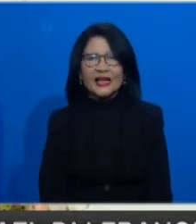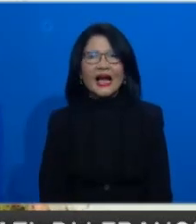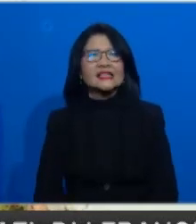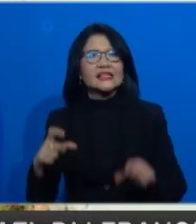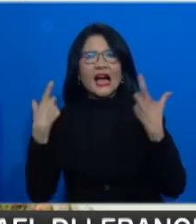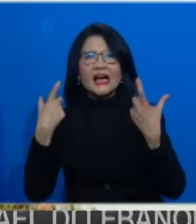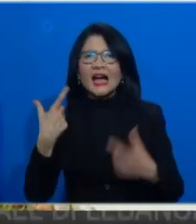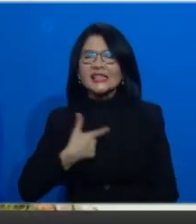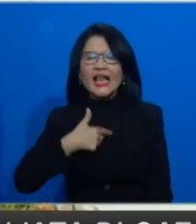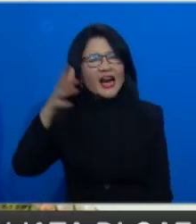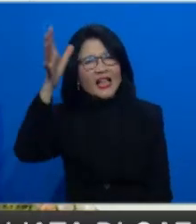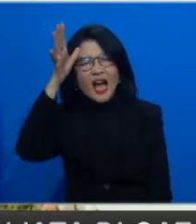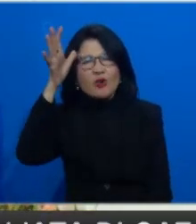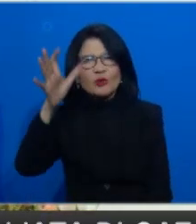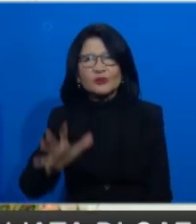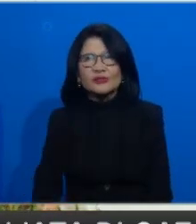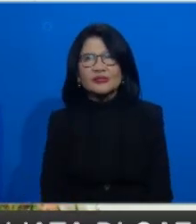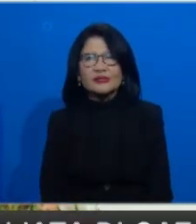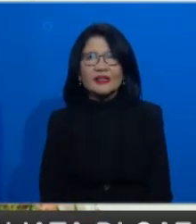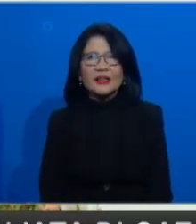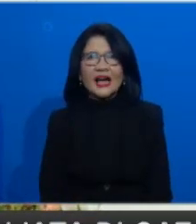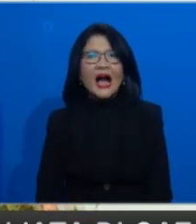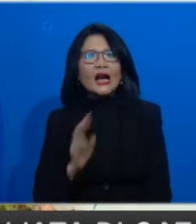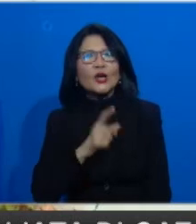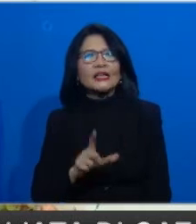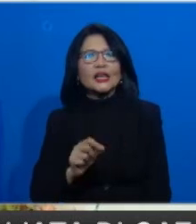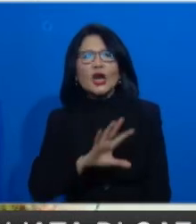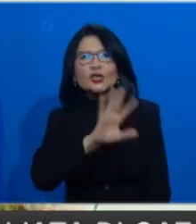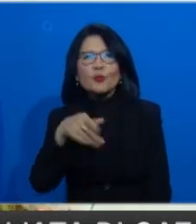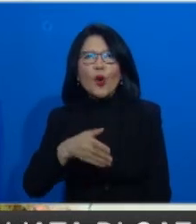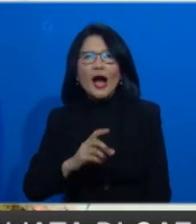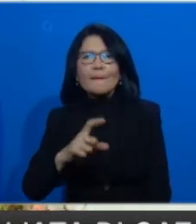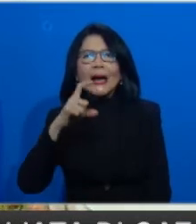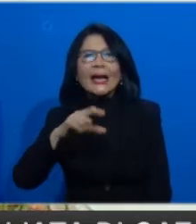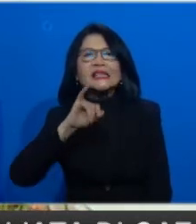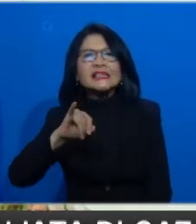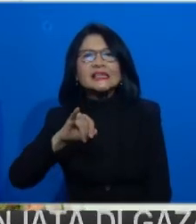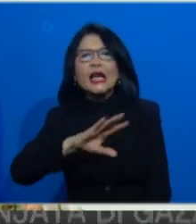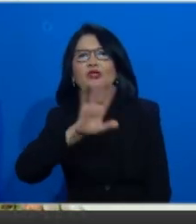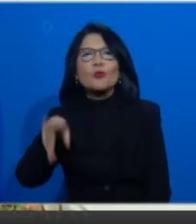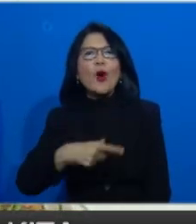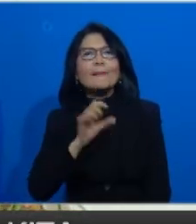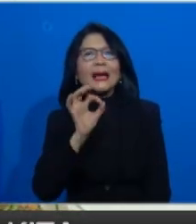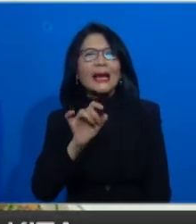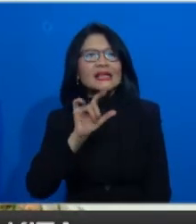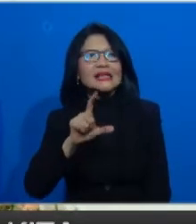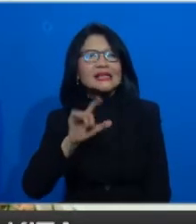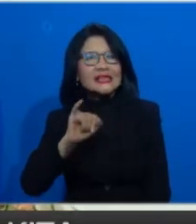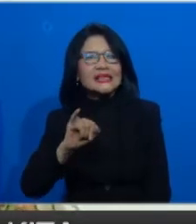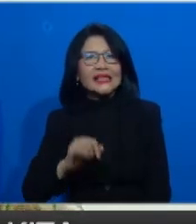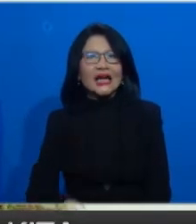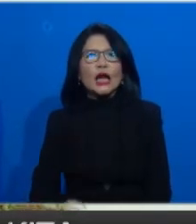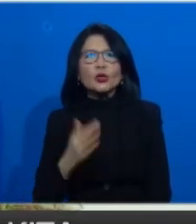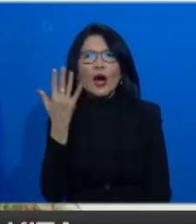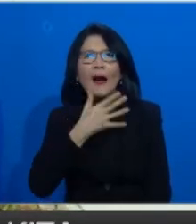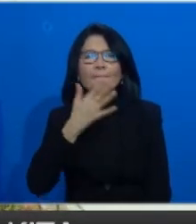sejarahnya. Kalau misalkan dilihat dari Cipaganti kayak gitu, Cihampelas, kayaknya dari bahasa Sunda